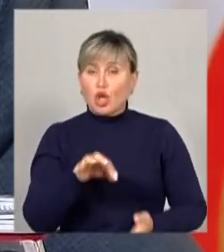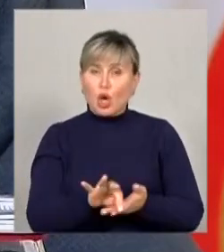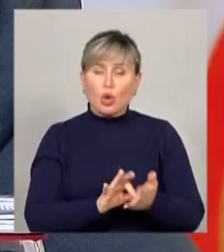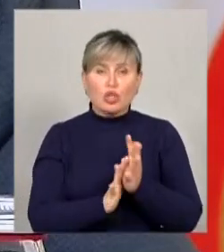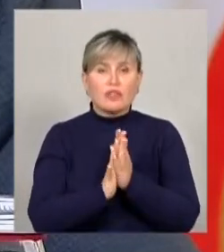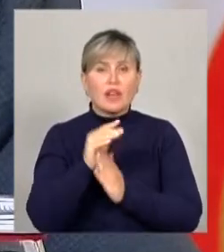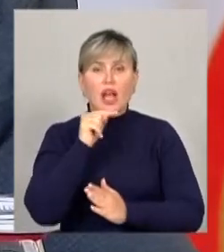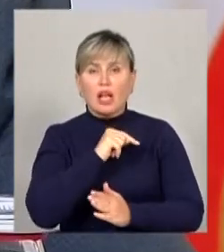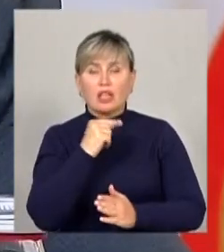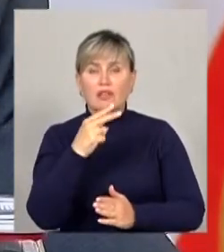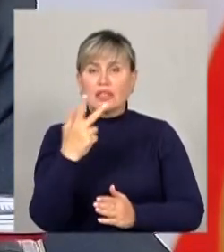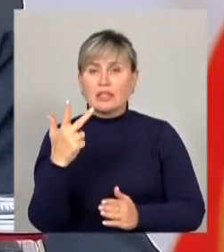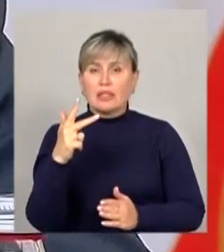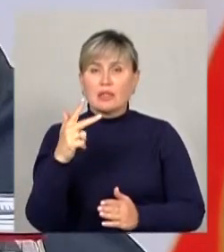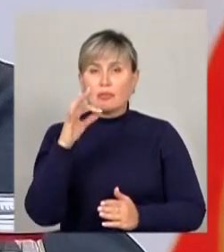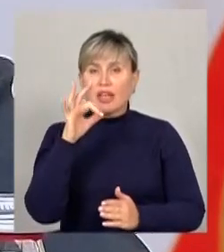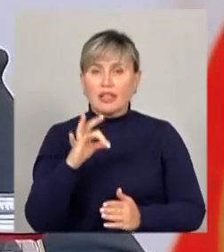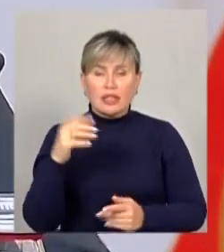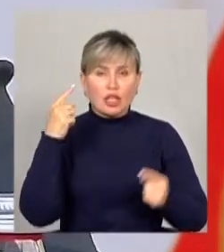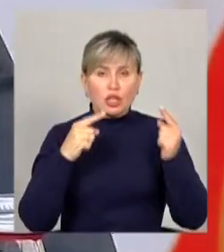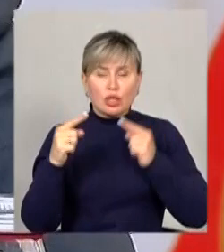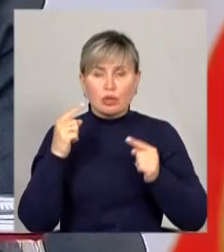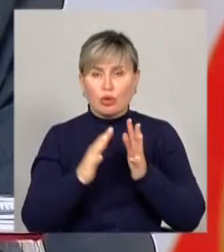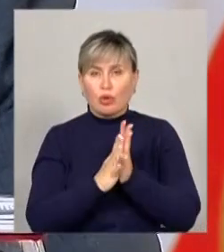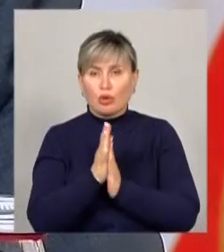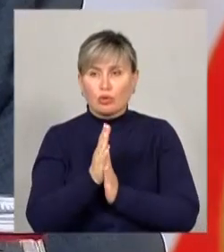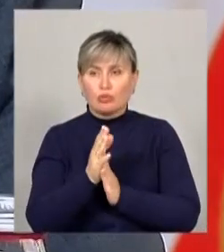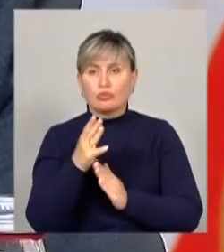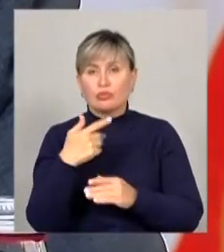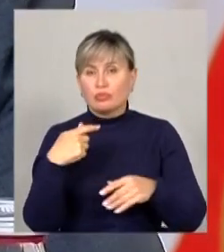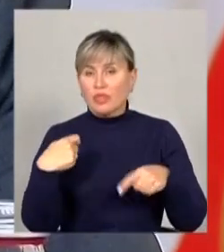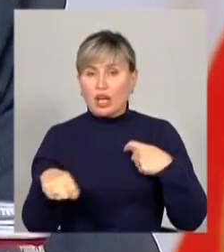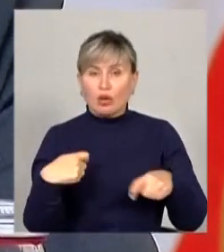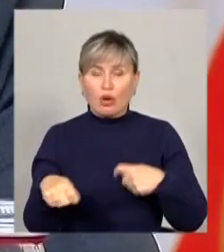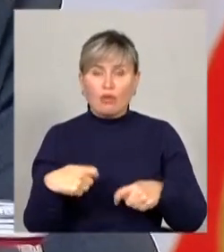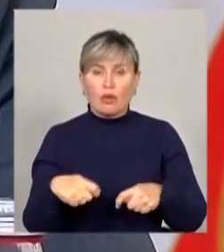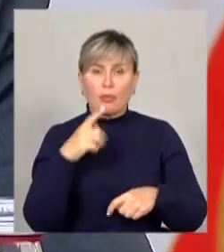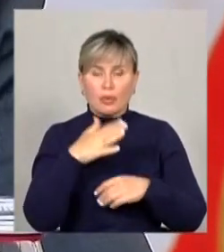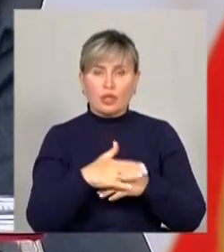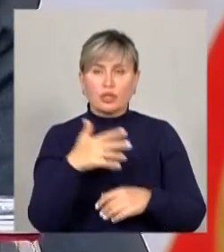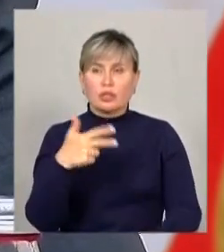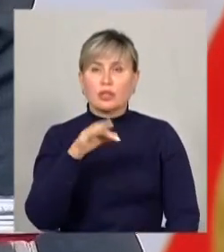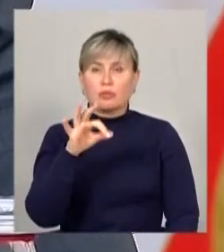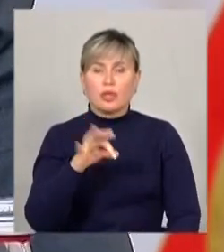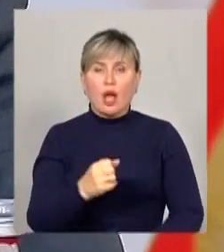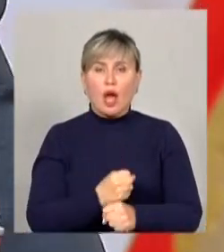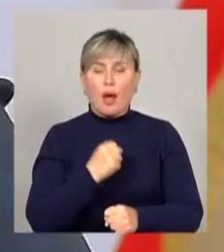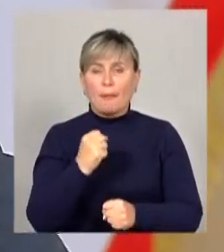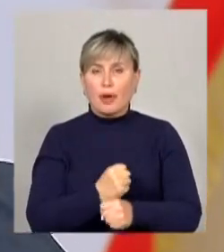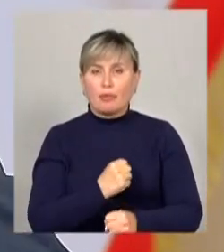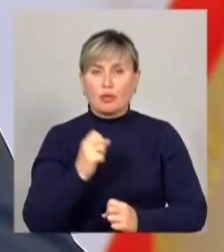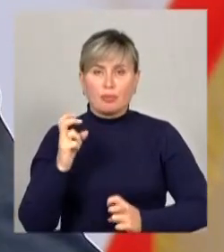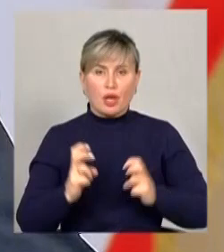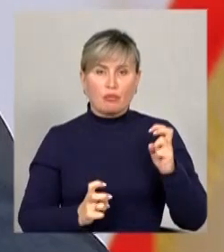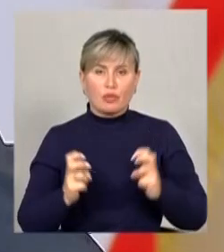на 23,9%. Драйверами роста экономики стали отрасли торговли почти 30%, обрабатывающие